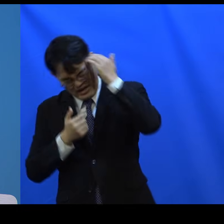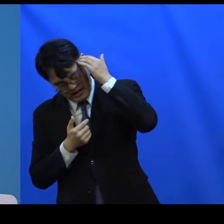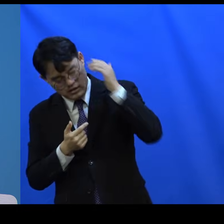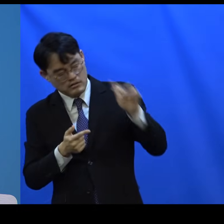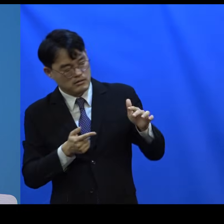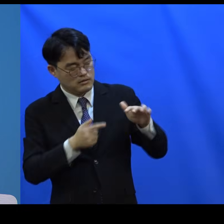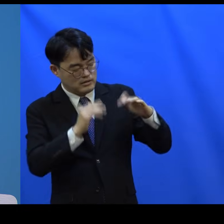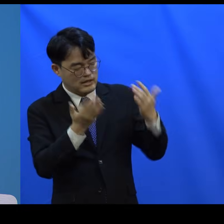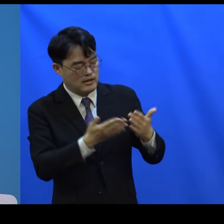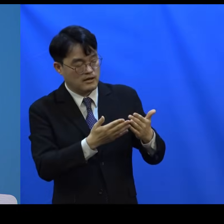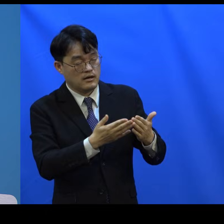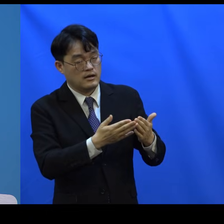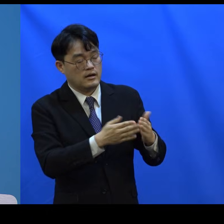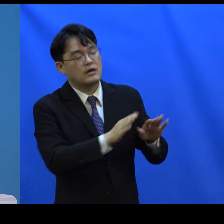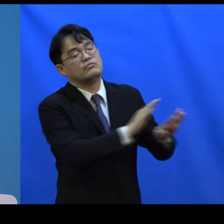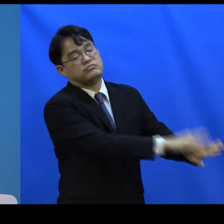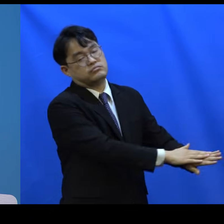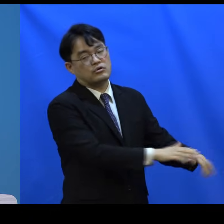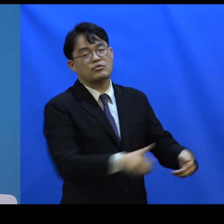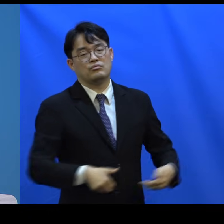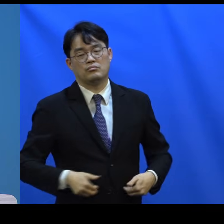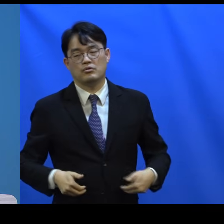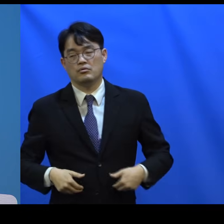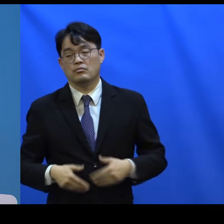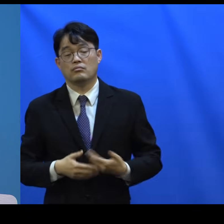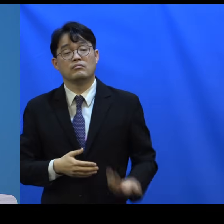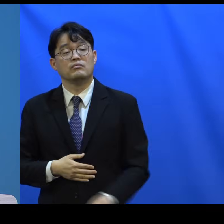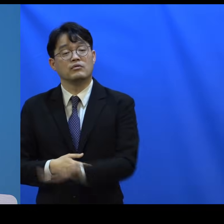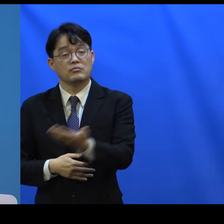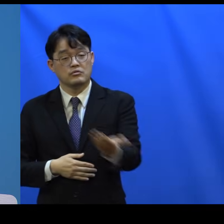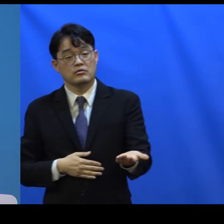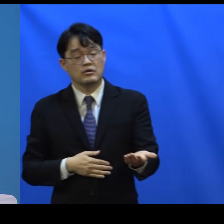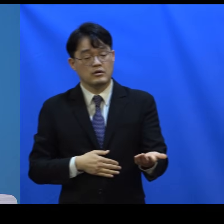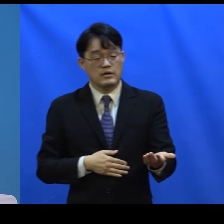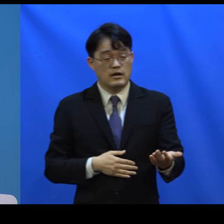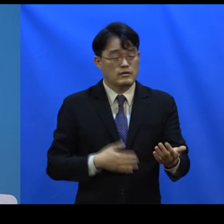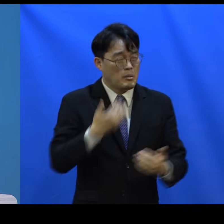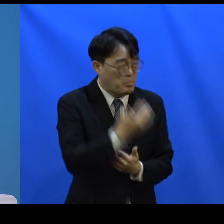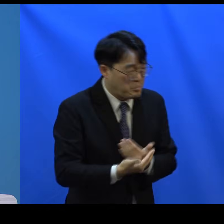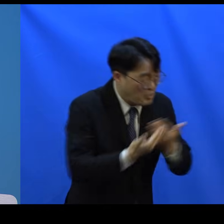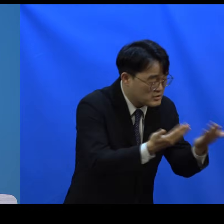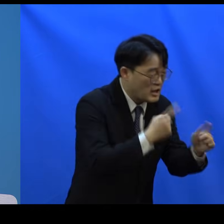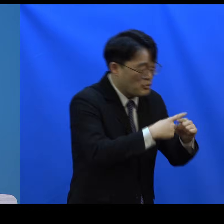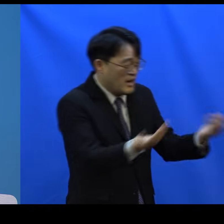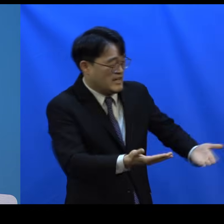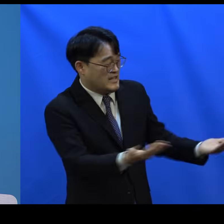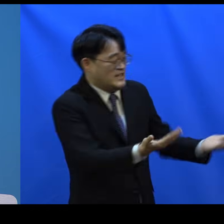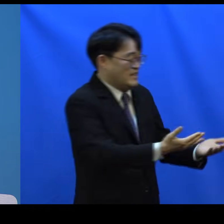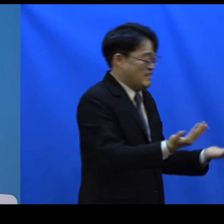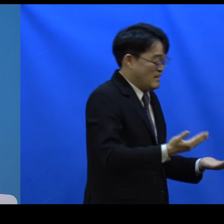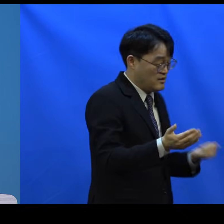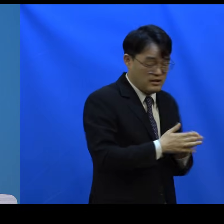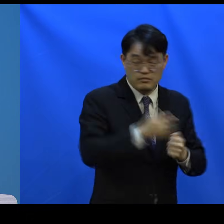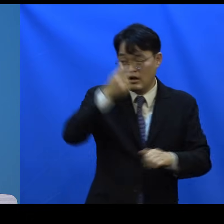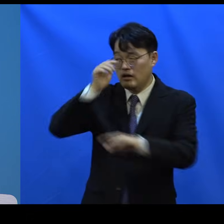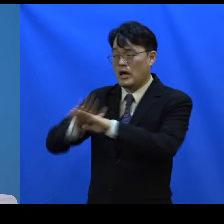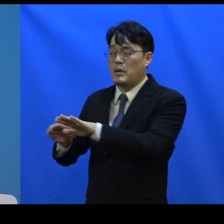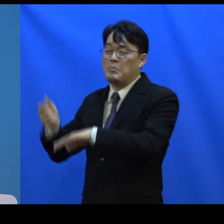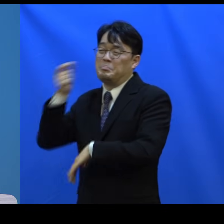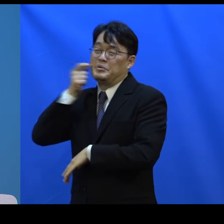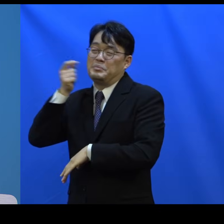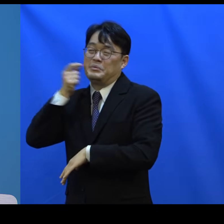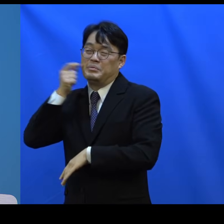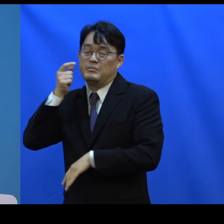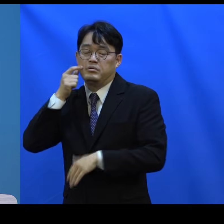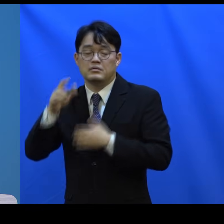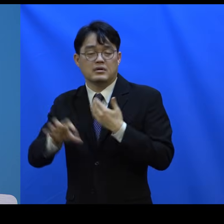때문에 정성스러운 예배를 놓치면 안 돼요. 그럼 마르다가 됩니다. 마르다. 그 교회 안에 마르다가 많으면요, 이 원망과 불평이 많아지게